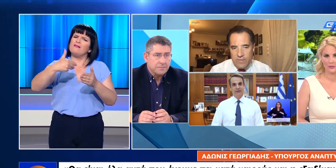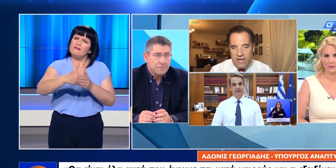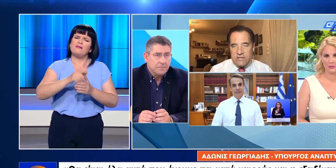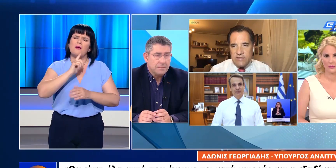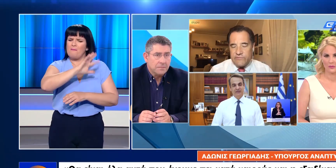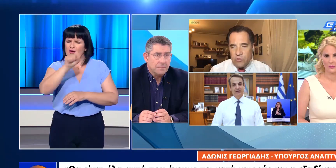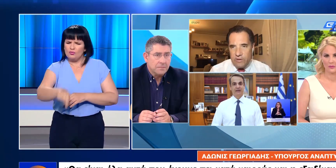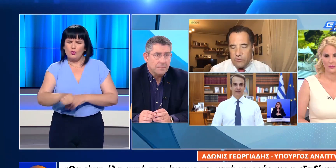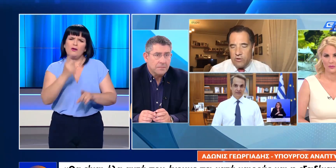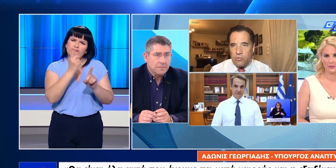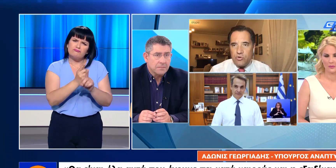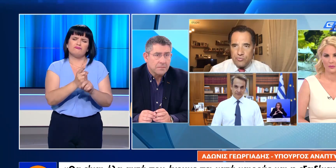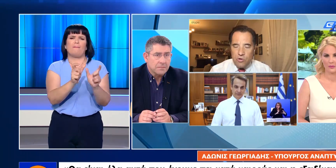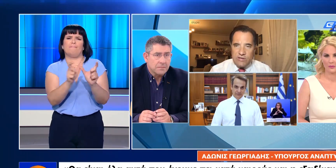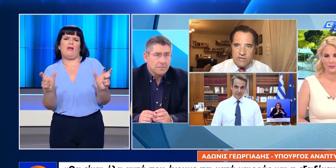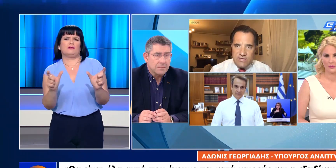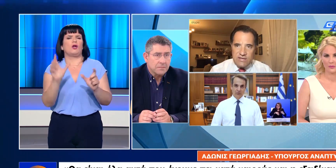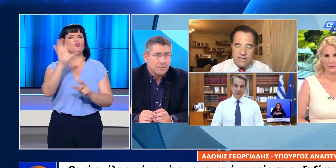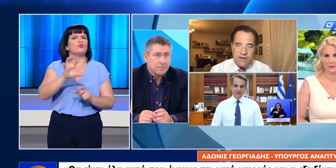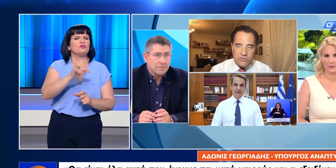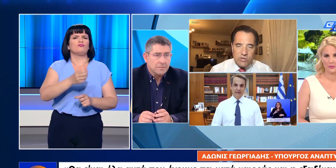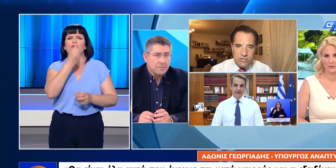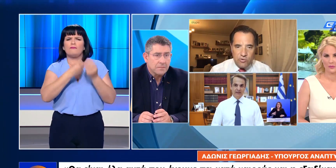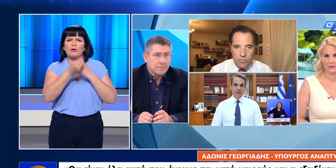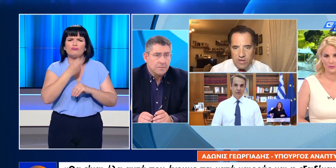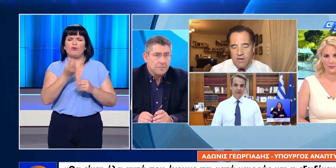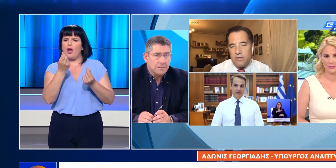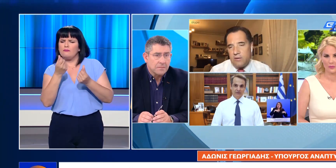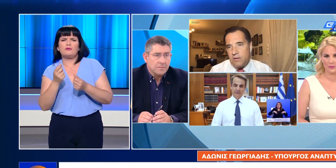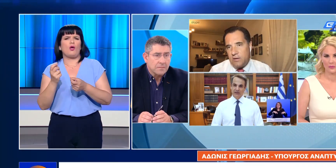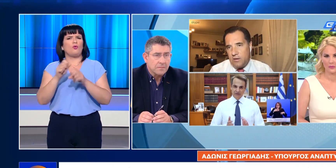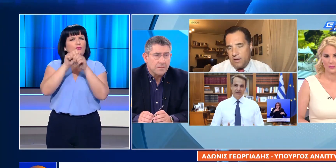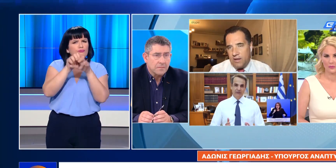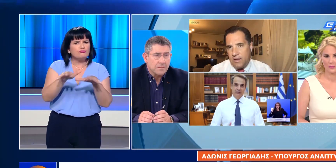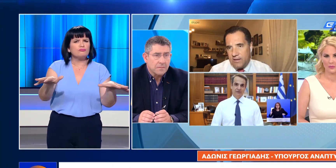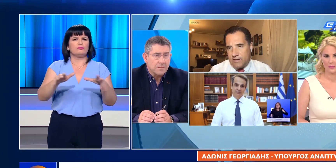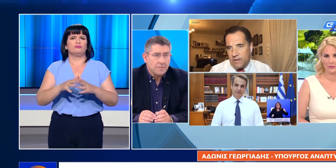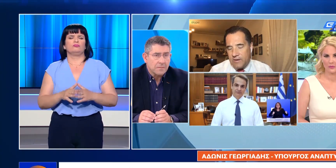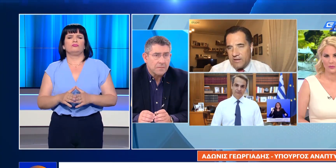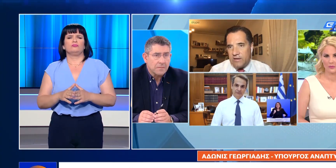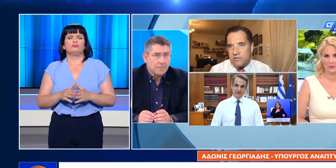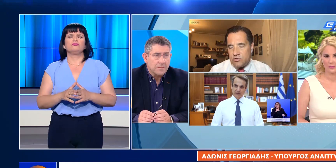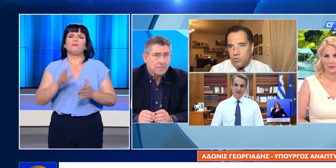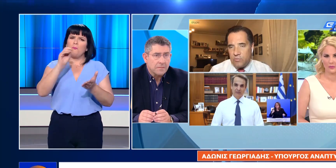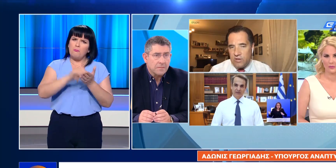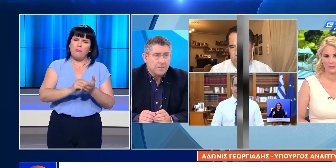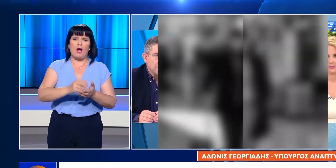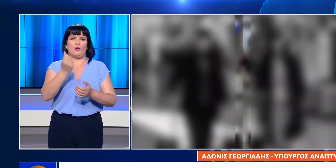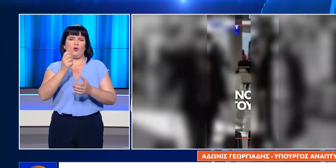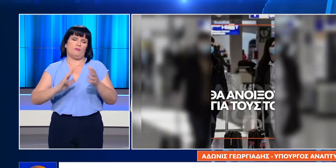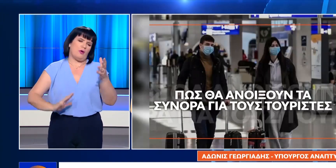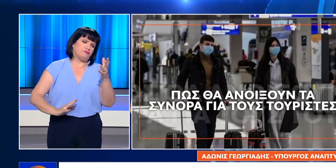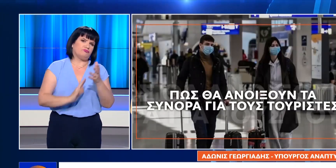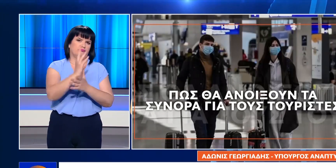η εξειδίκευση των μέτρων για τον τουρισμό, για την εστίαση, για τη ρευστότητα στην οικονομία, για την επανεκκίνηση της